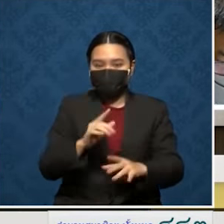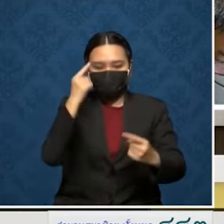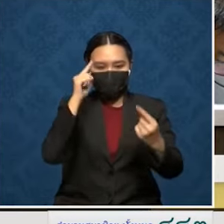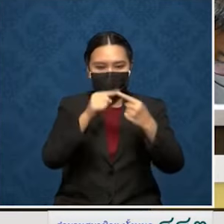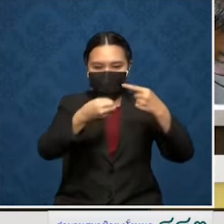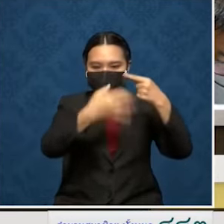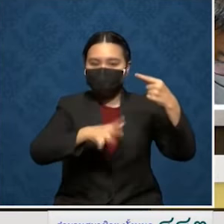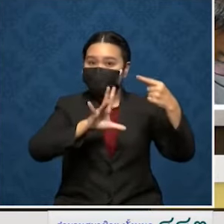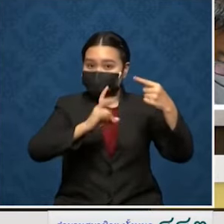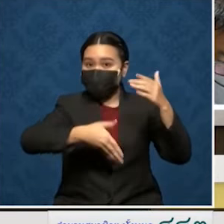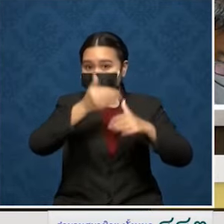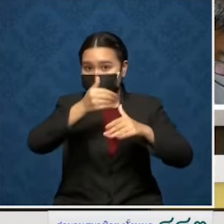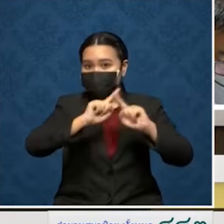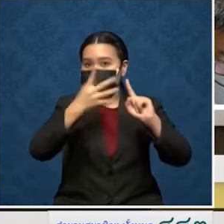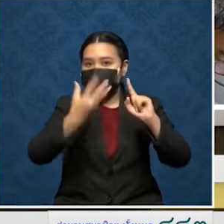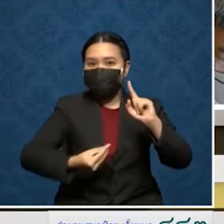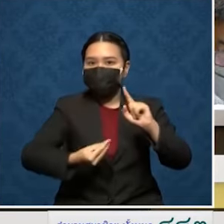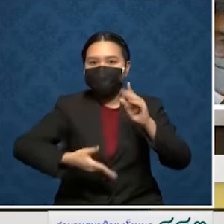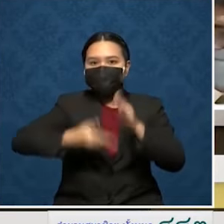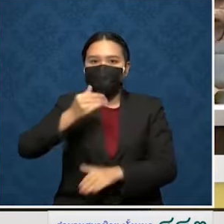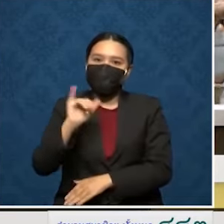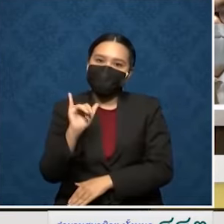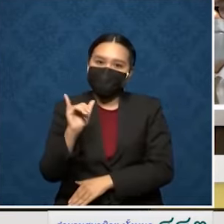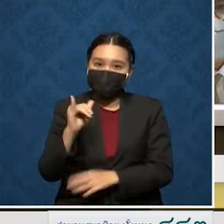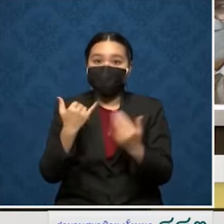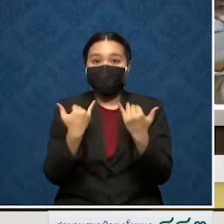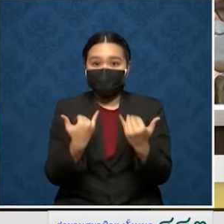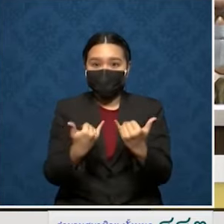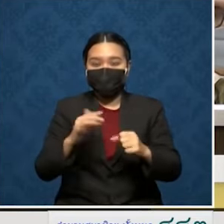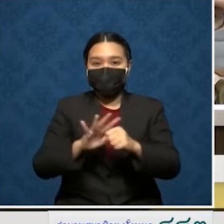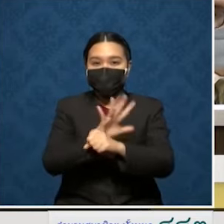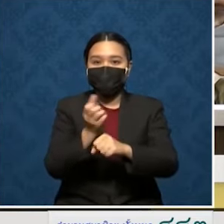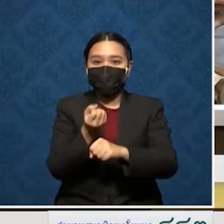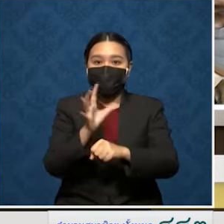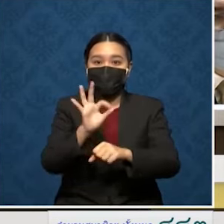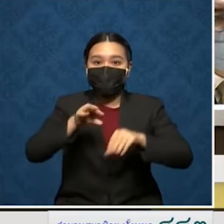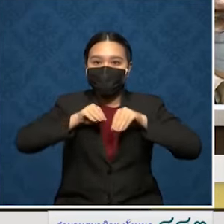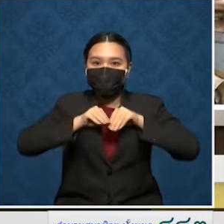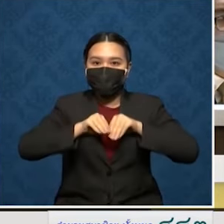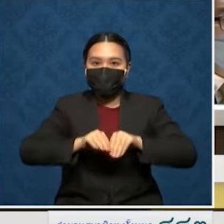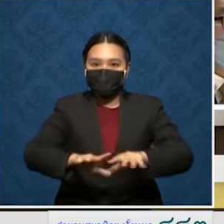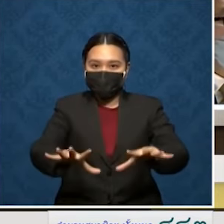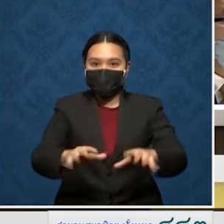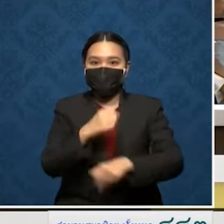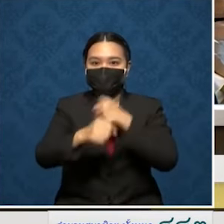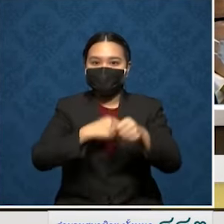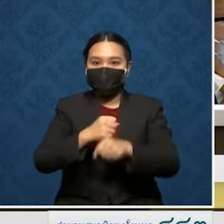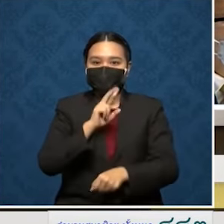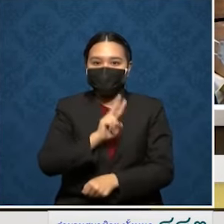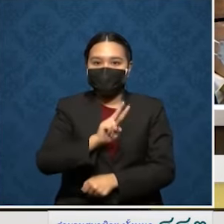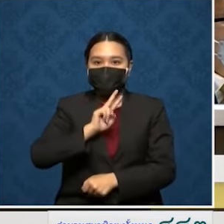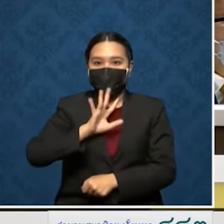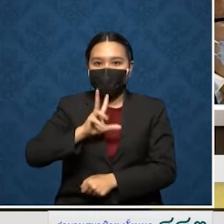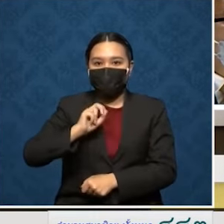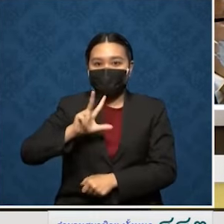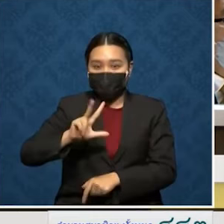ยกันแล้ววันนี้สถานการณ์การแพร่ระบาดของโควิดซึ่งในปี2563อาจจะไม่รุน